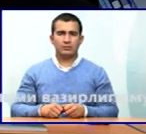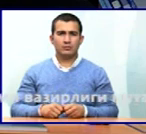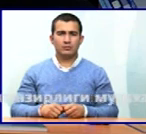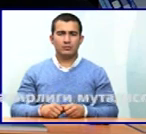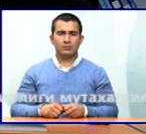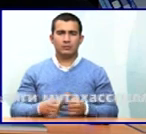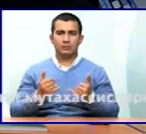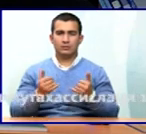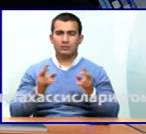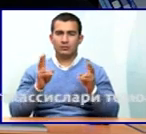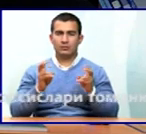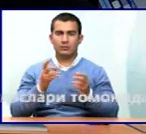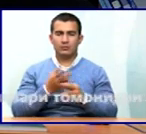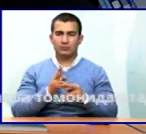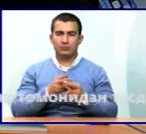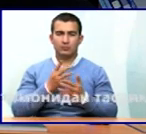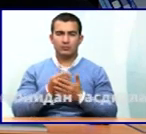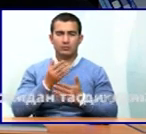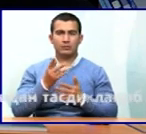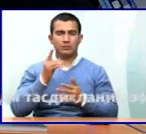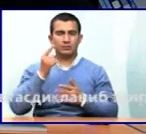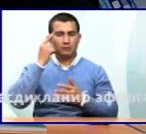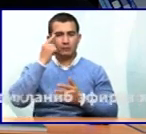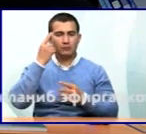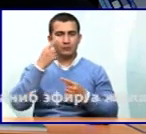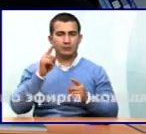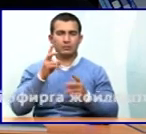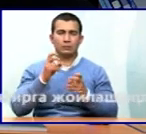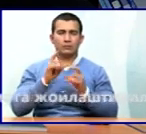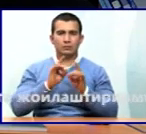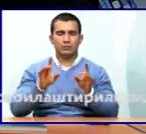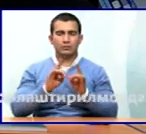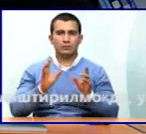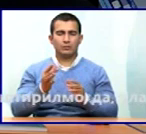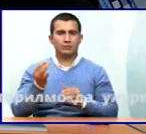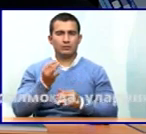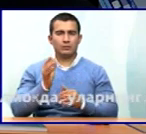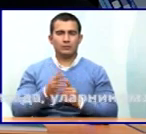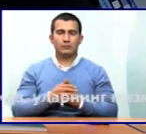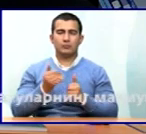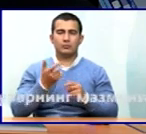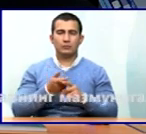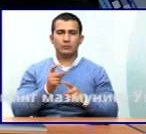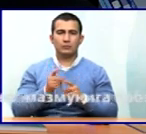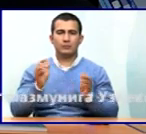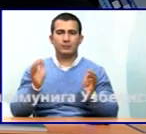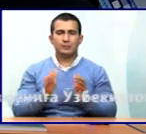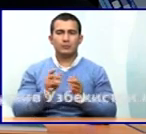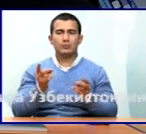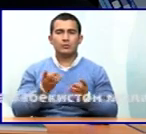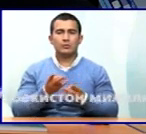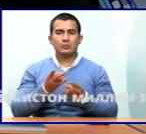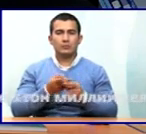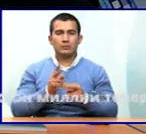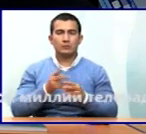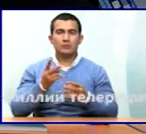Bugungi mavzuni quyidagi fikr bilan boshlamoqchiman. Hatto eng kichik mavjudotning harakati ham